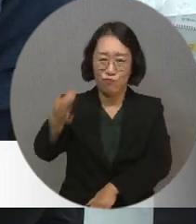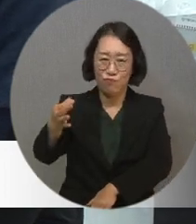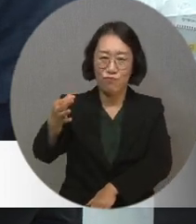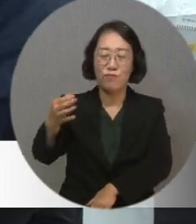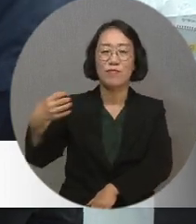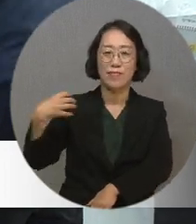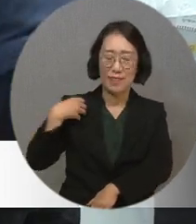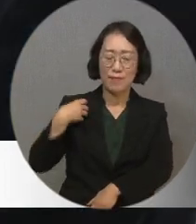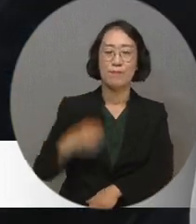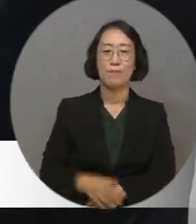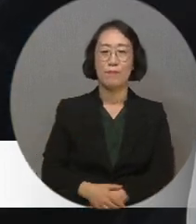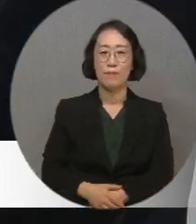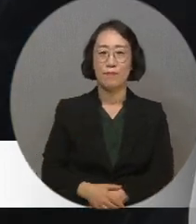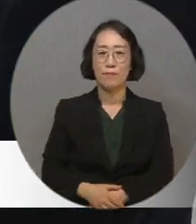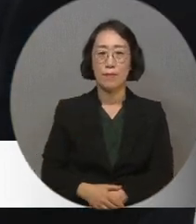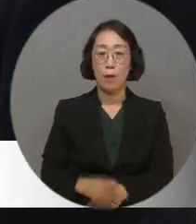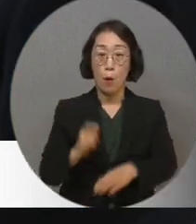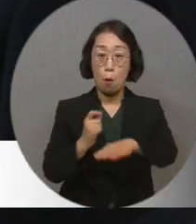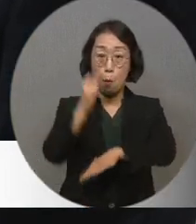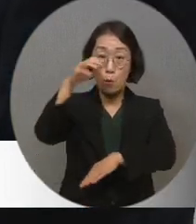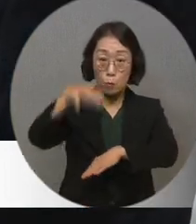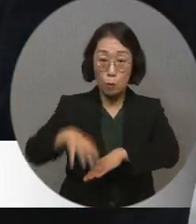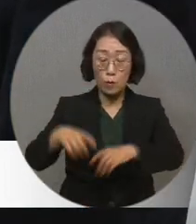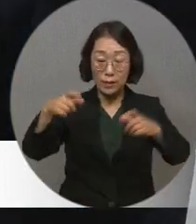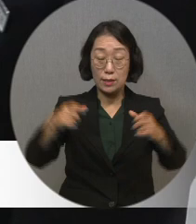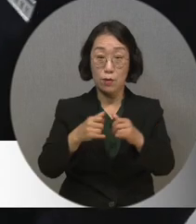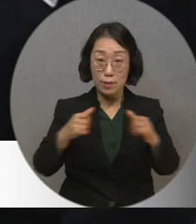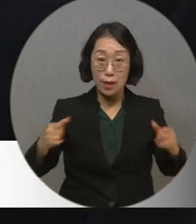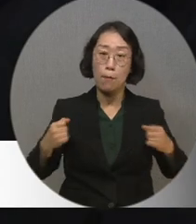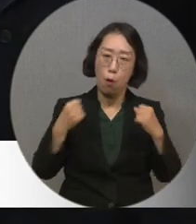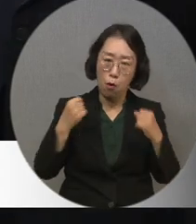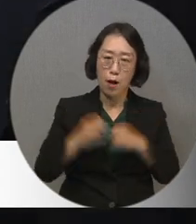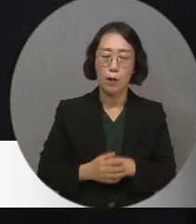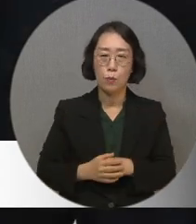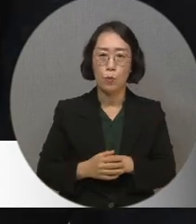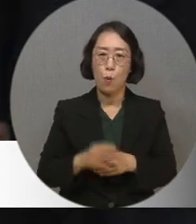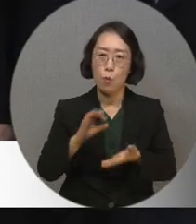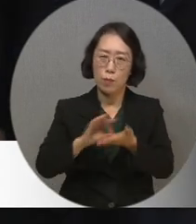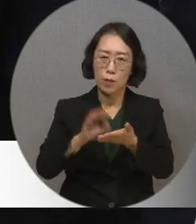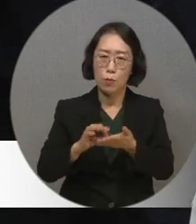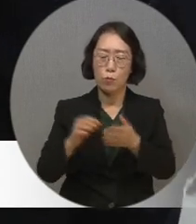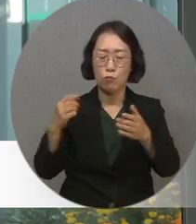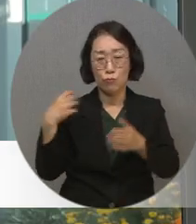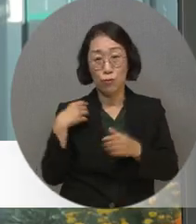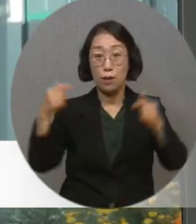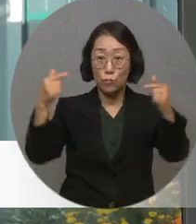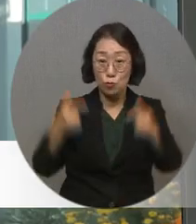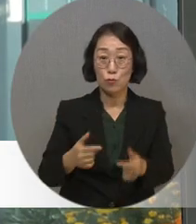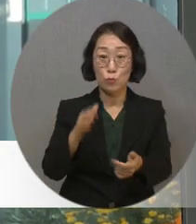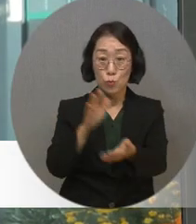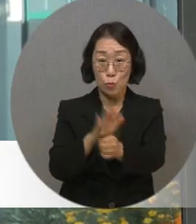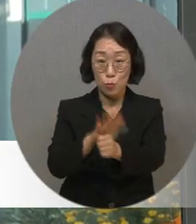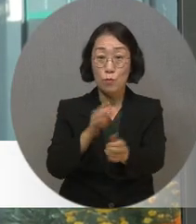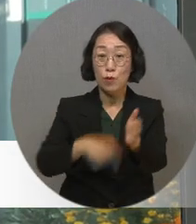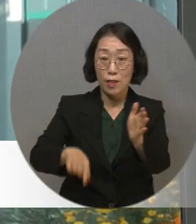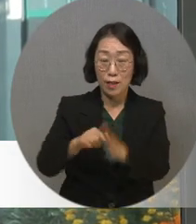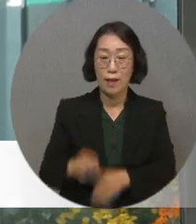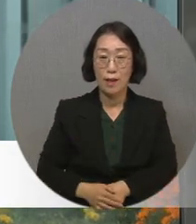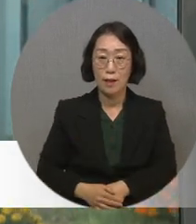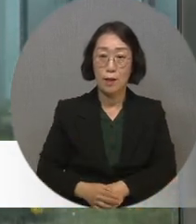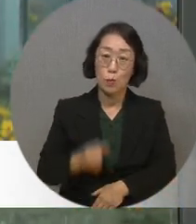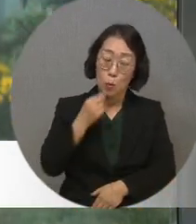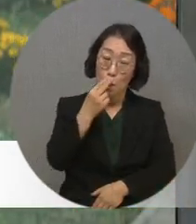합니다. 고흥군은 군민들의 건강 증진과 의료비 부담 완화를 위해 올해부터 독감